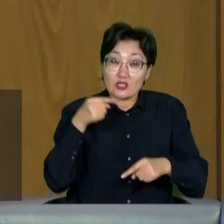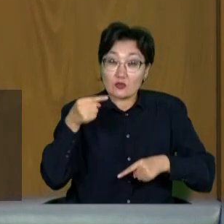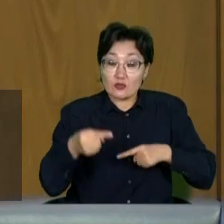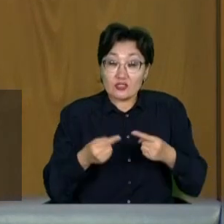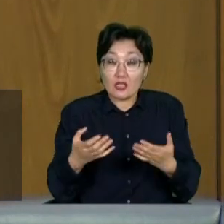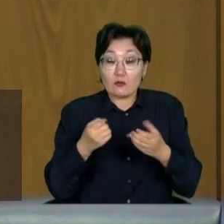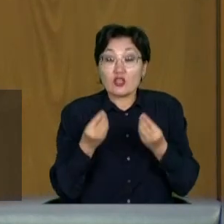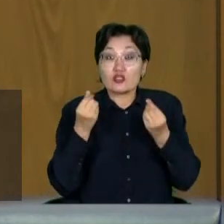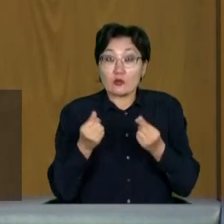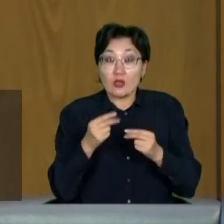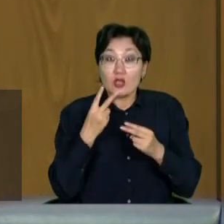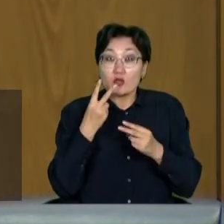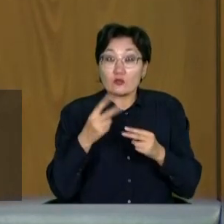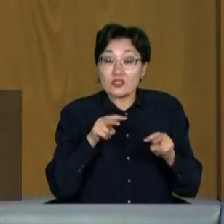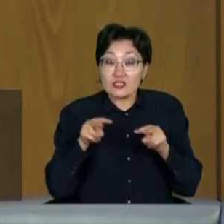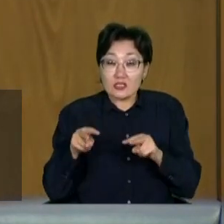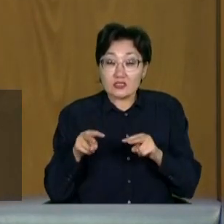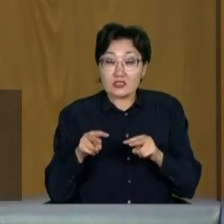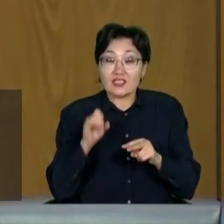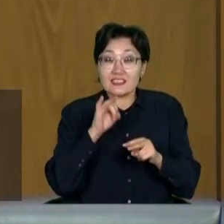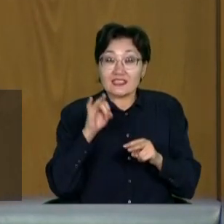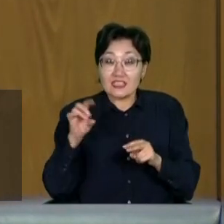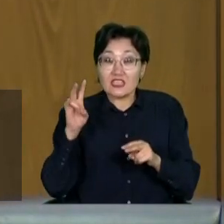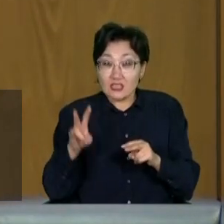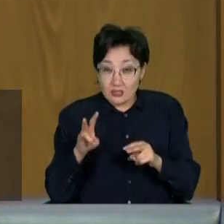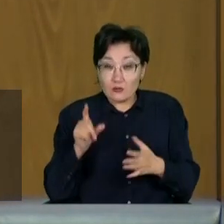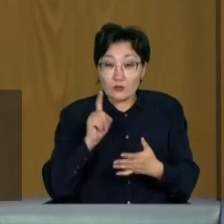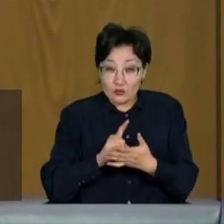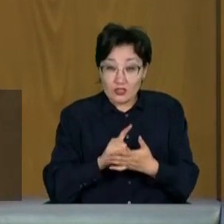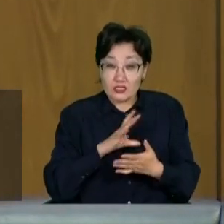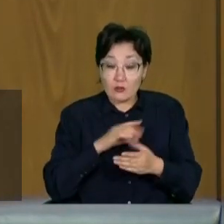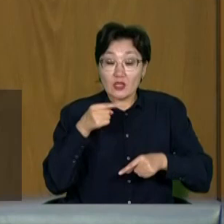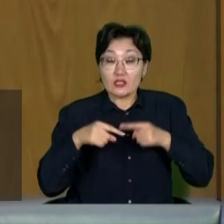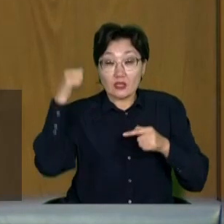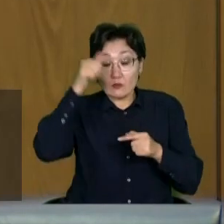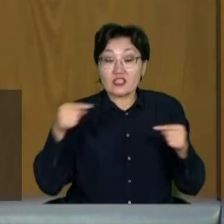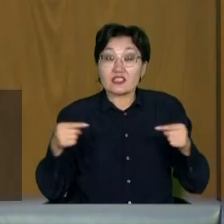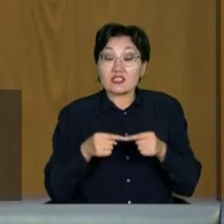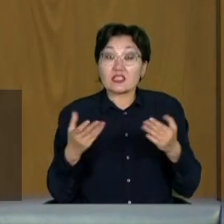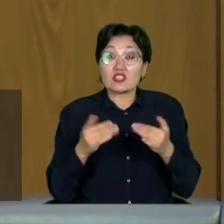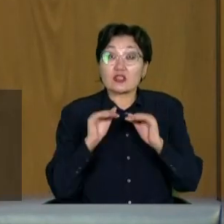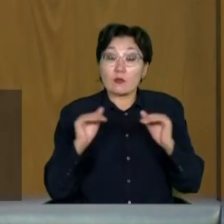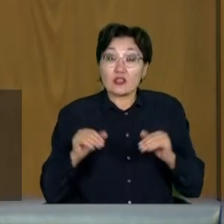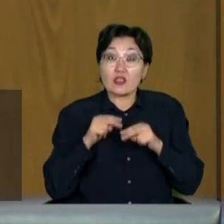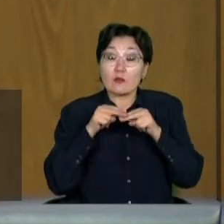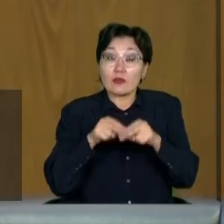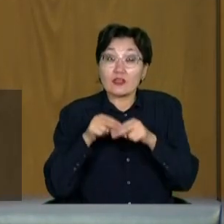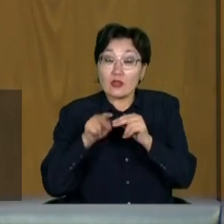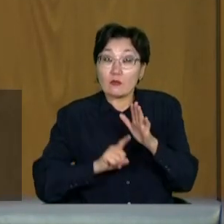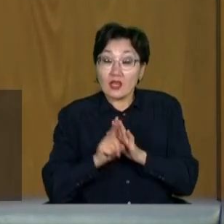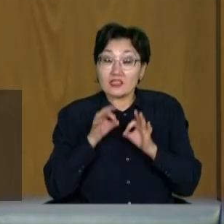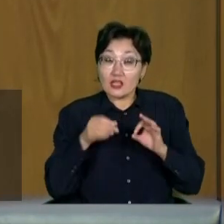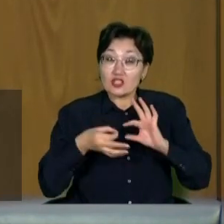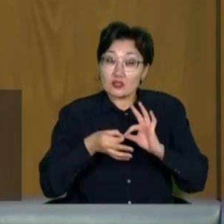түскен қаражатты көріп отыру үшін идентификациялық нөмірдің болуы шарт. Келесі жылы нақты қанша балаға түсіп бастайтынын айту